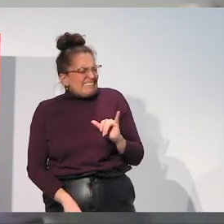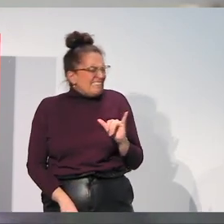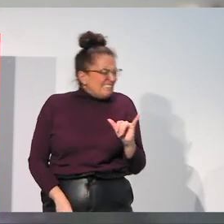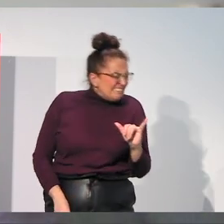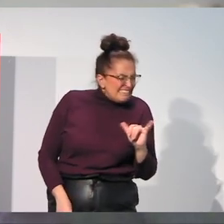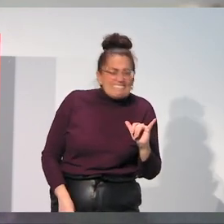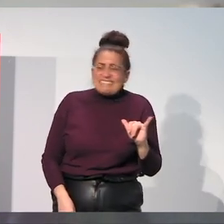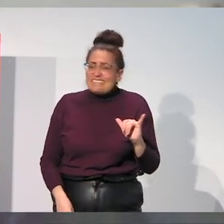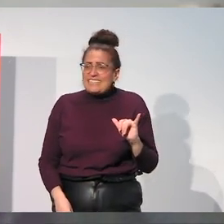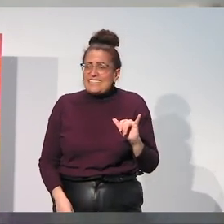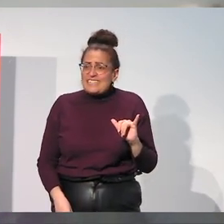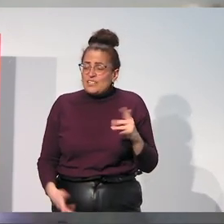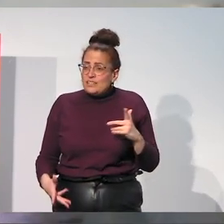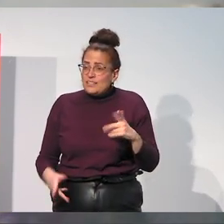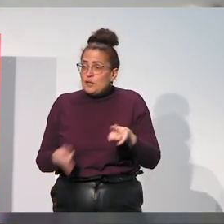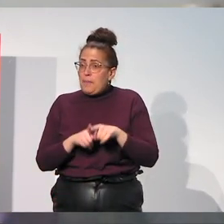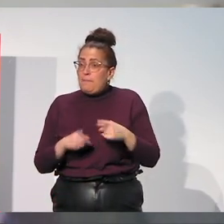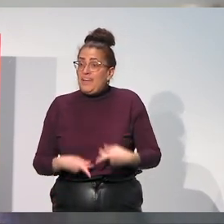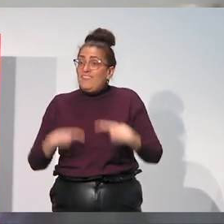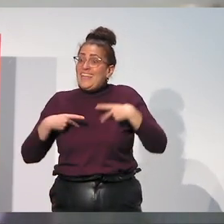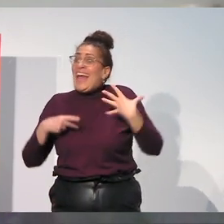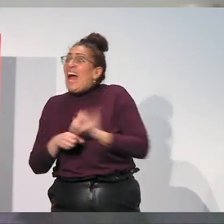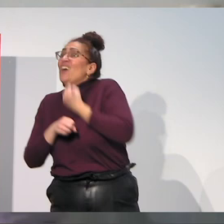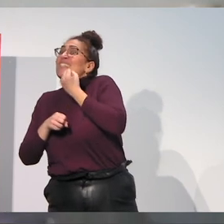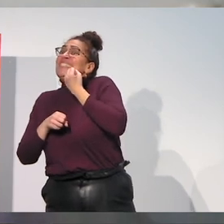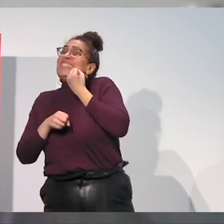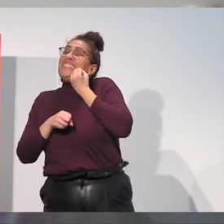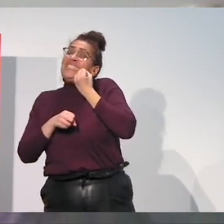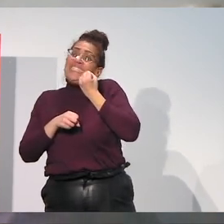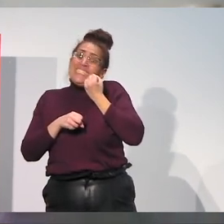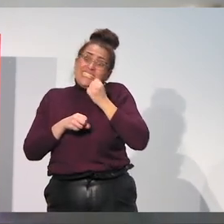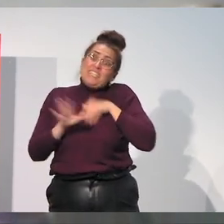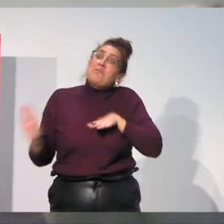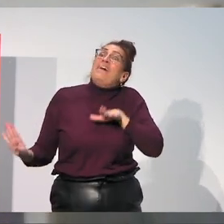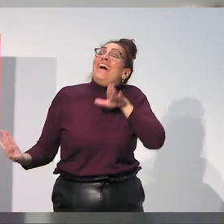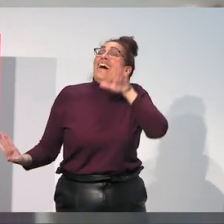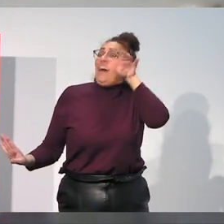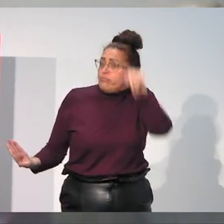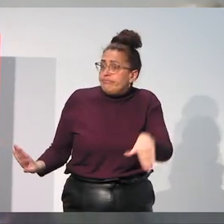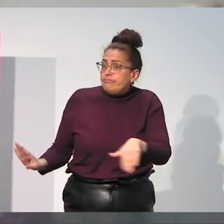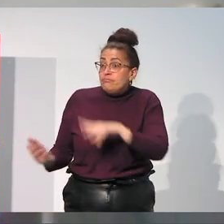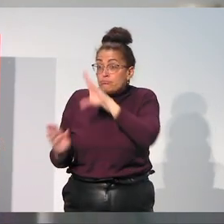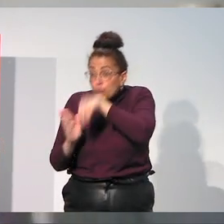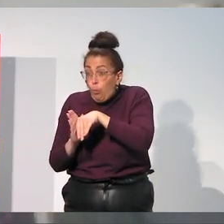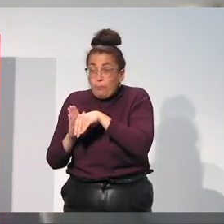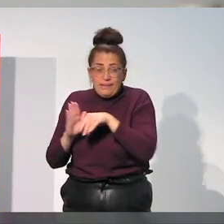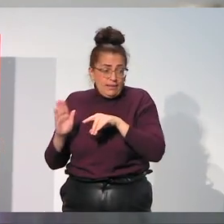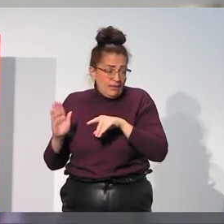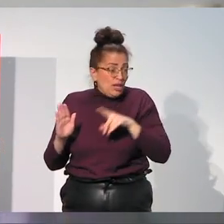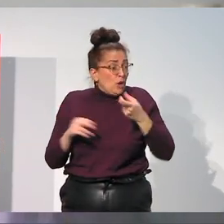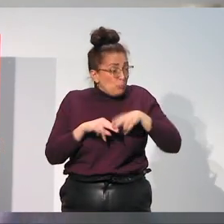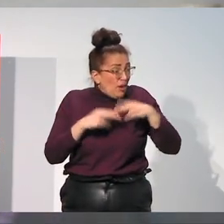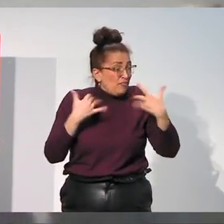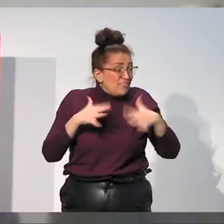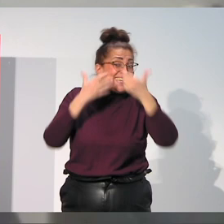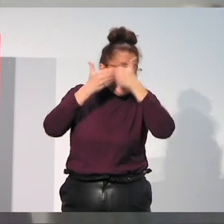que l'histoire a tôt ou tard brisée, même sa plaque avait été mangée par le vent et on ne pouvait plus lire son nom. Donc il semblerait